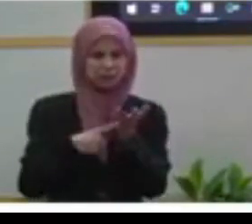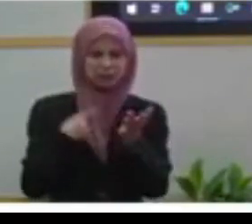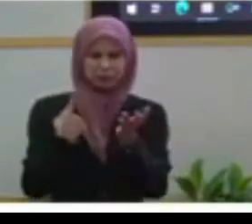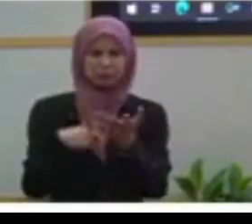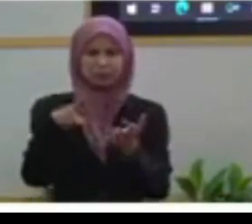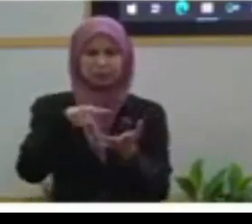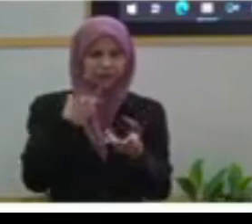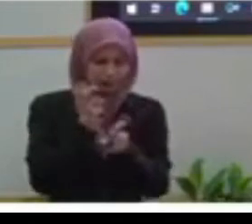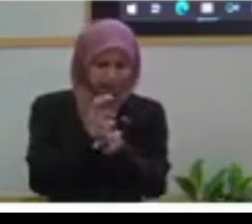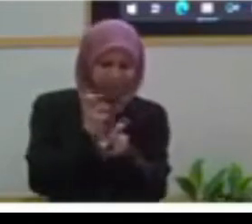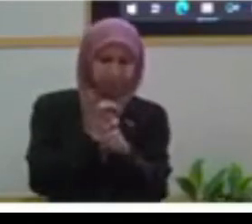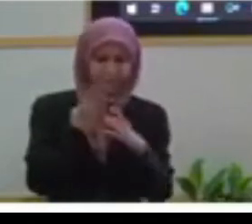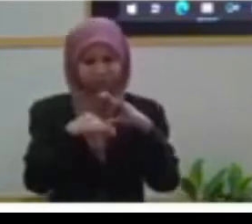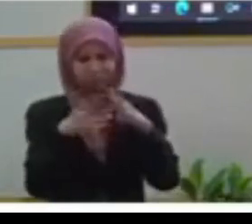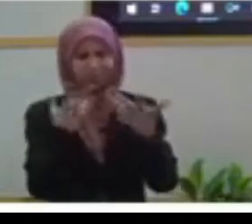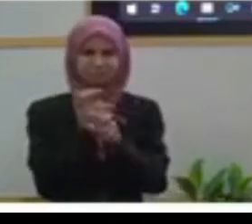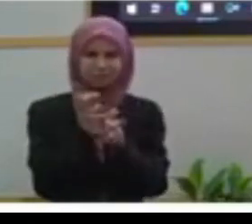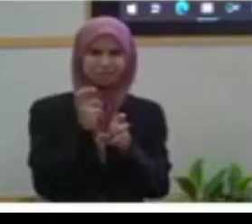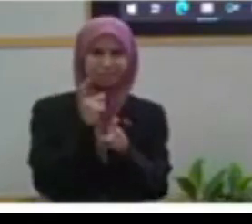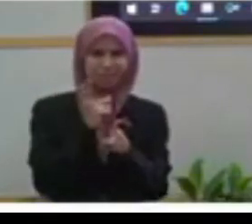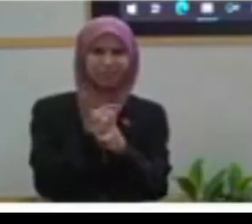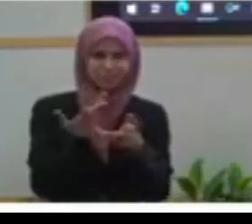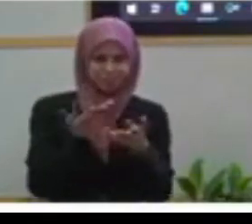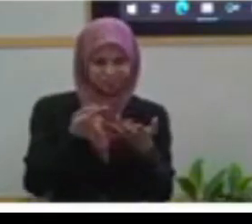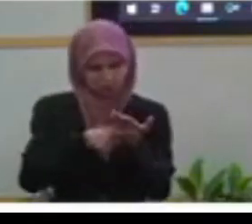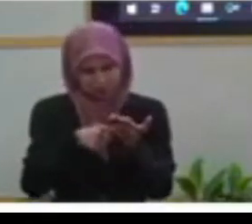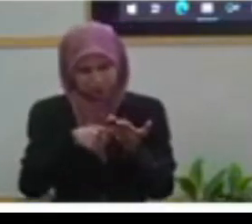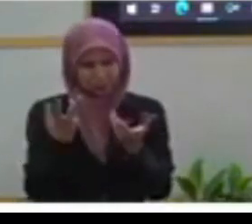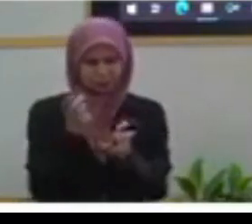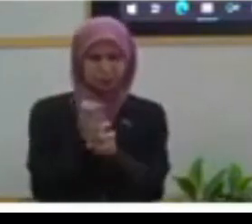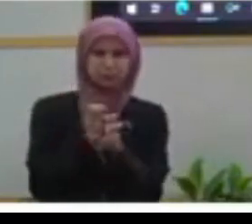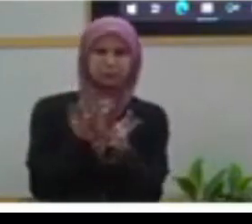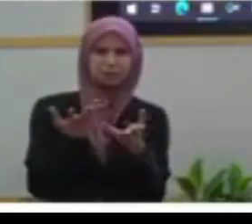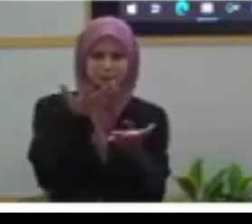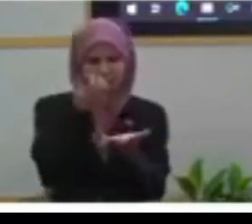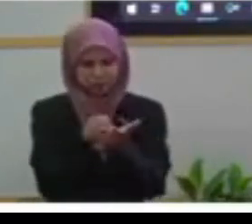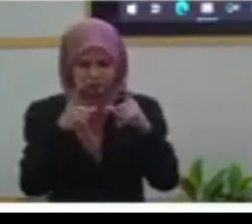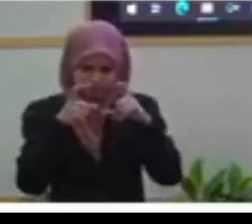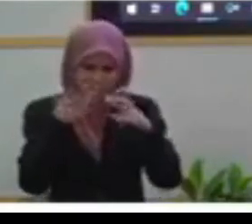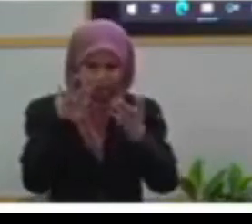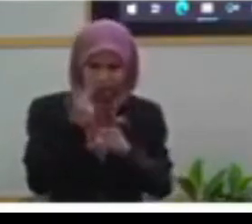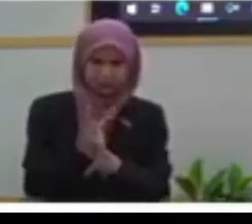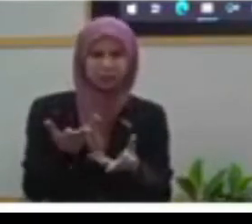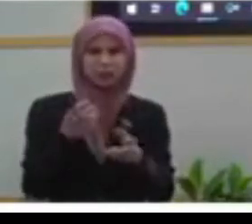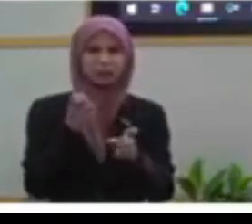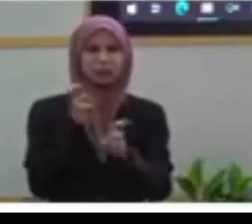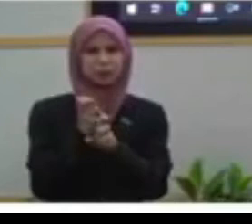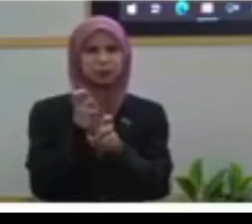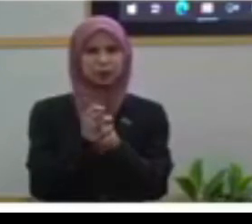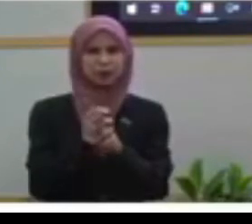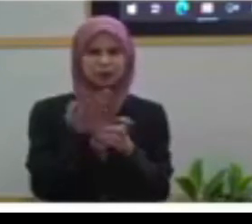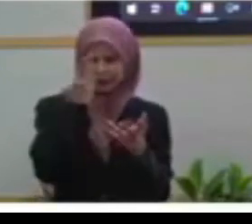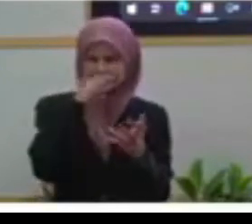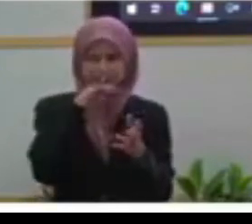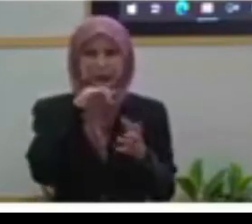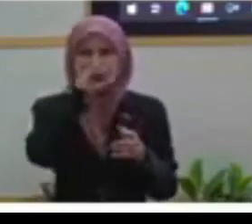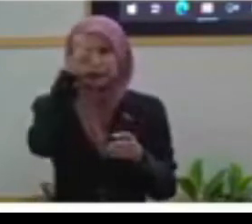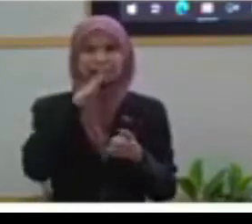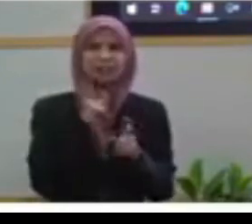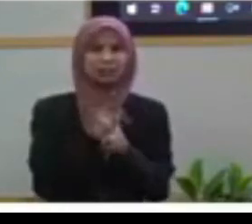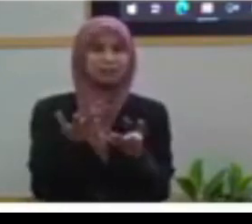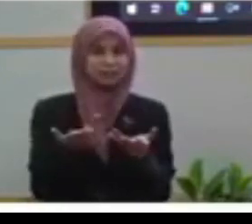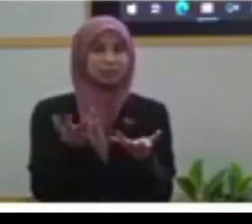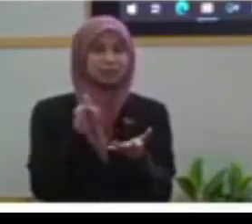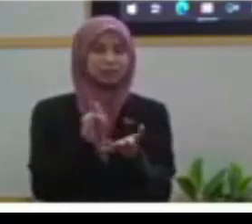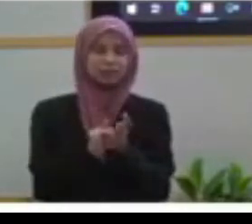nak post kepada desktop, simpan dalam file, dalam folder, kemudian nak